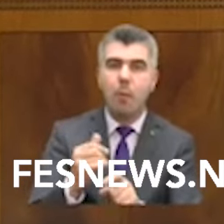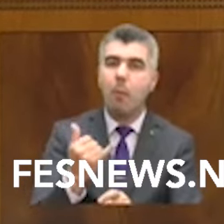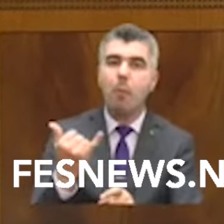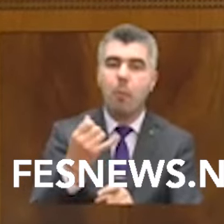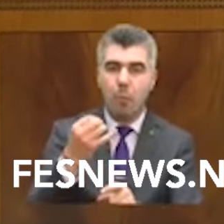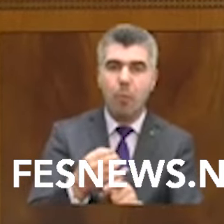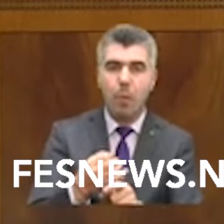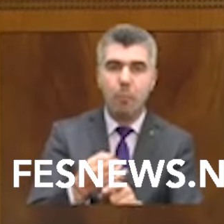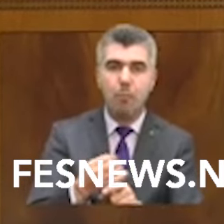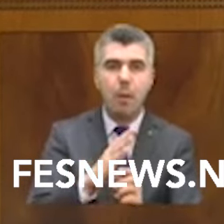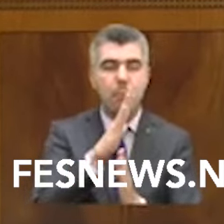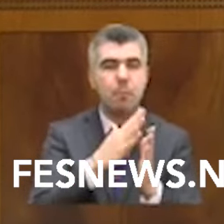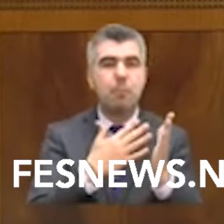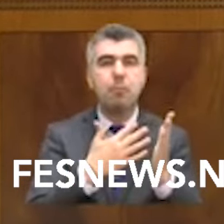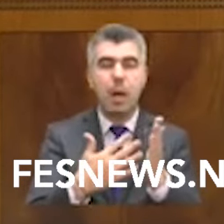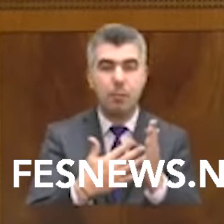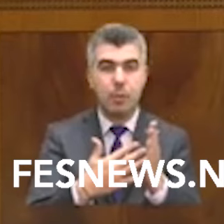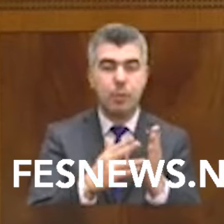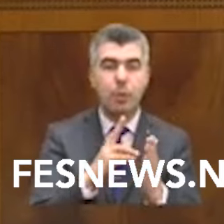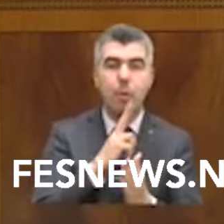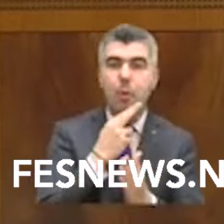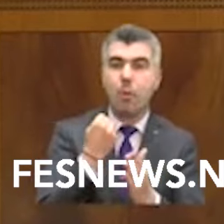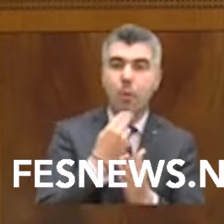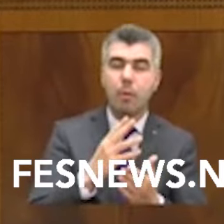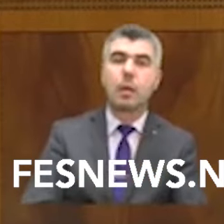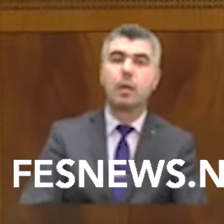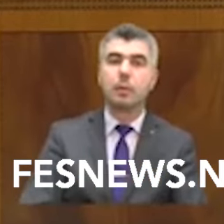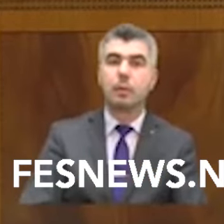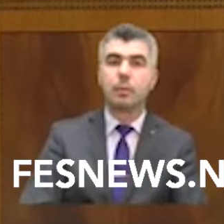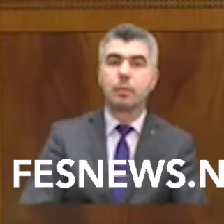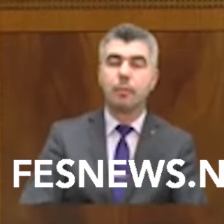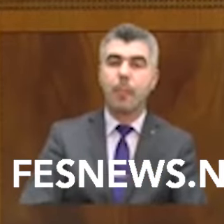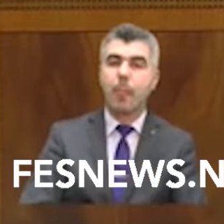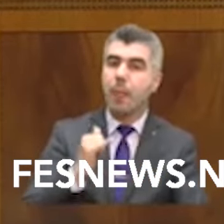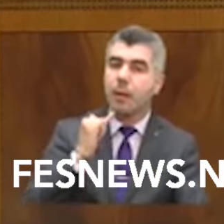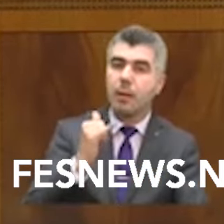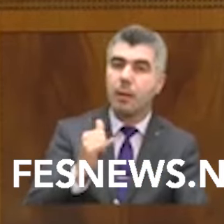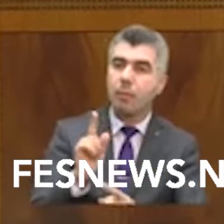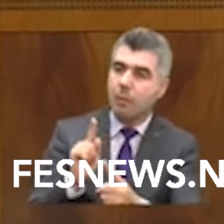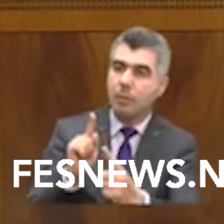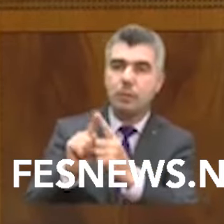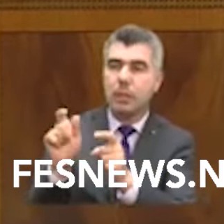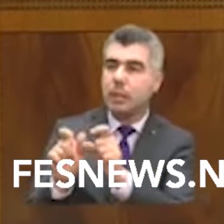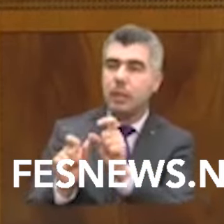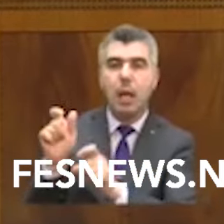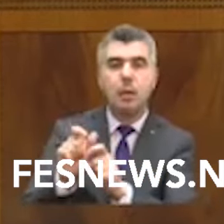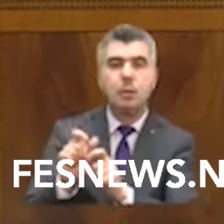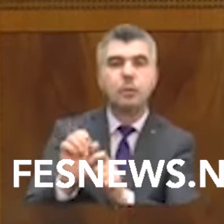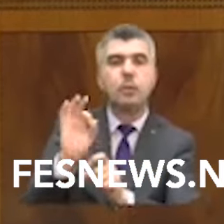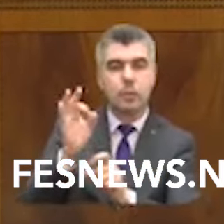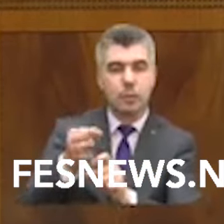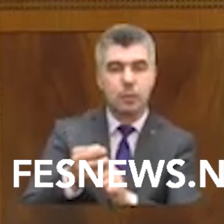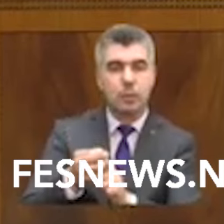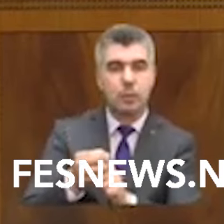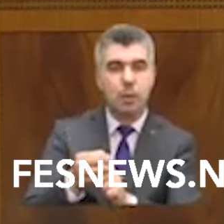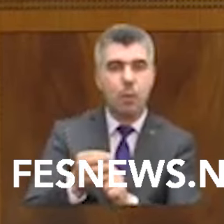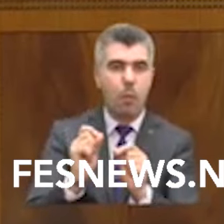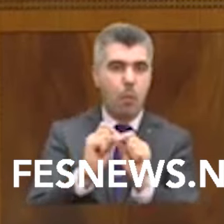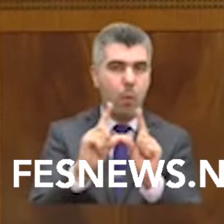أنه البرامج ديال الدولة خاصها توصل للمواطن وتوصل ليه بالطريقة اللي خاصها